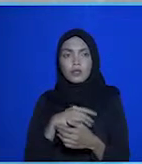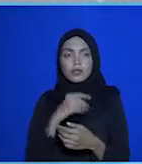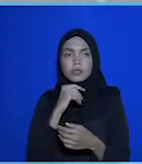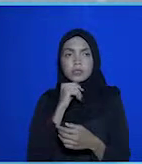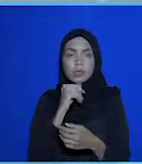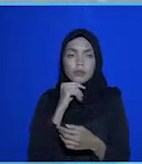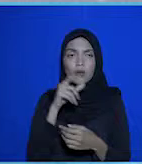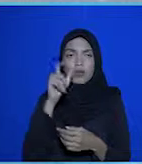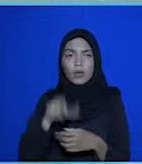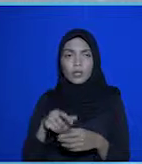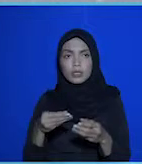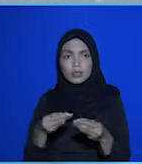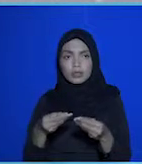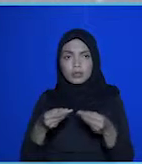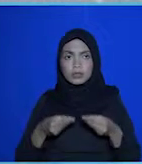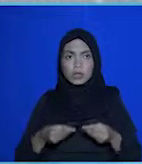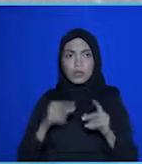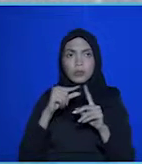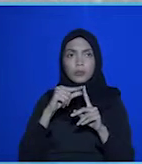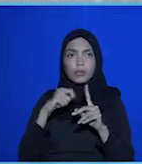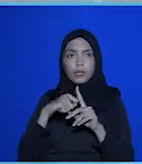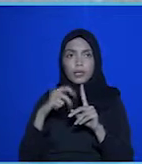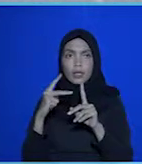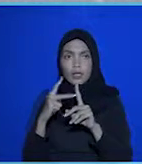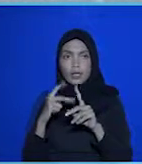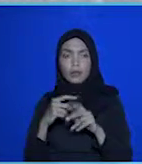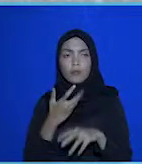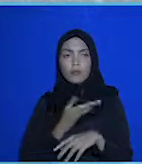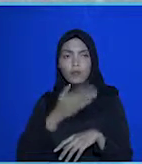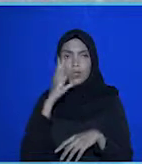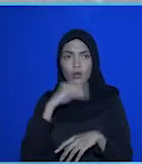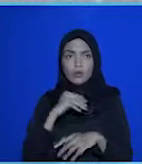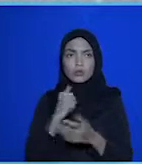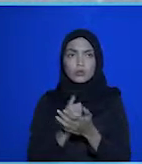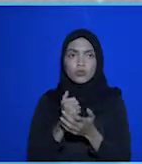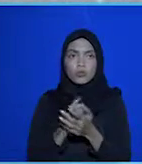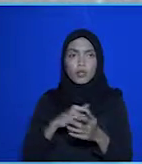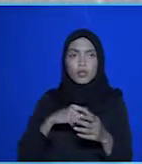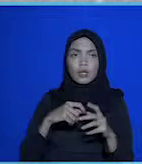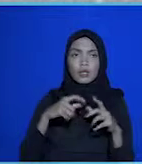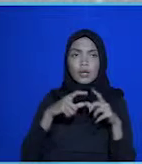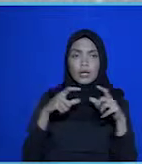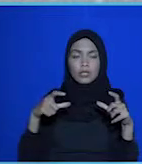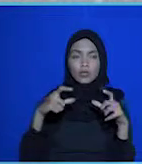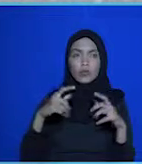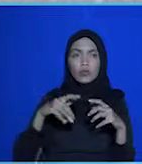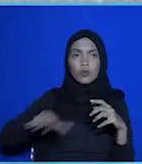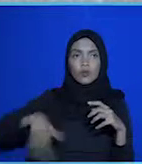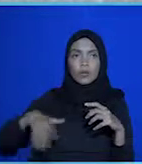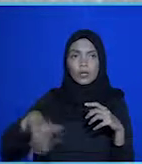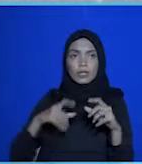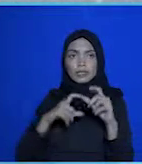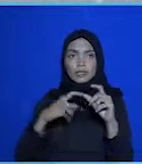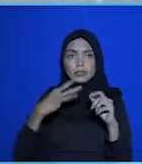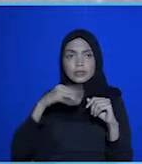PKH. Kemudian kita juga ingin memastikan berapa sih kartu keluarga sejahtera yang hilang begitu kan, itu kan ada